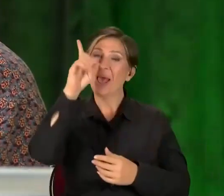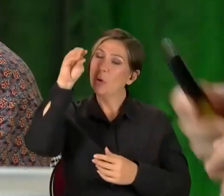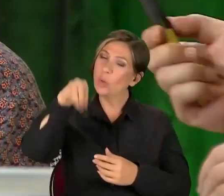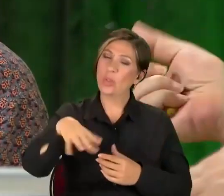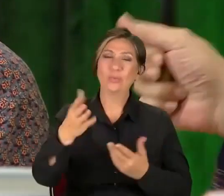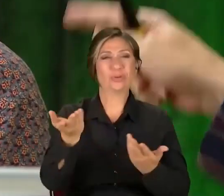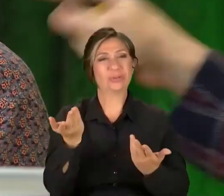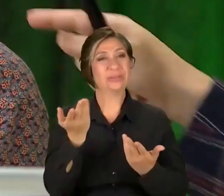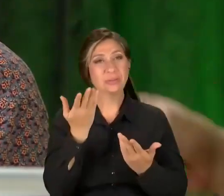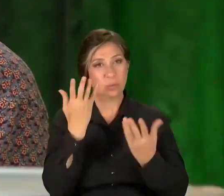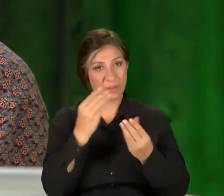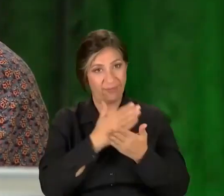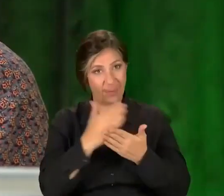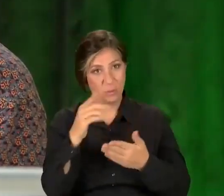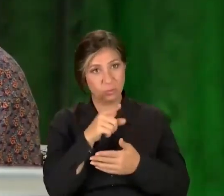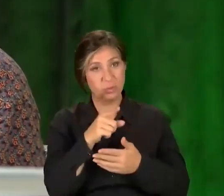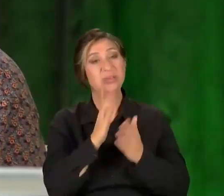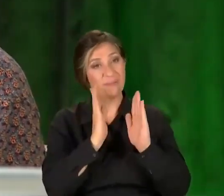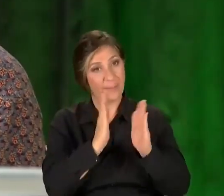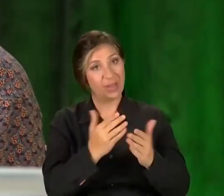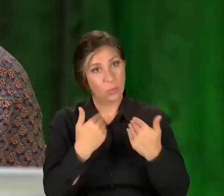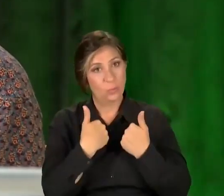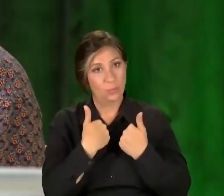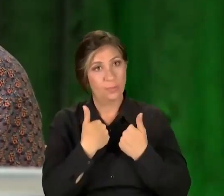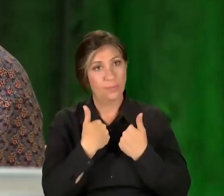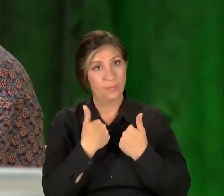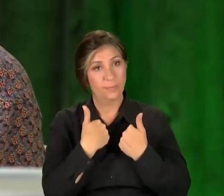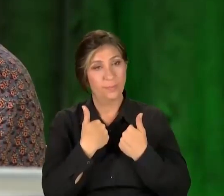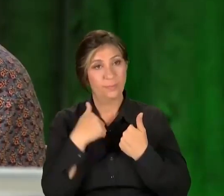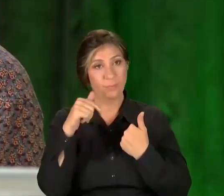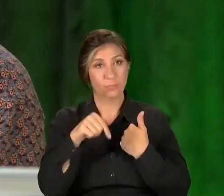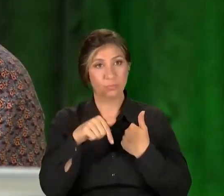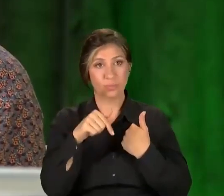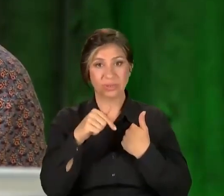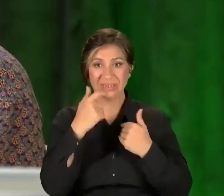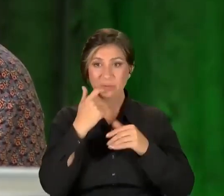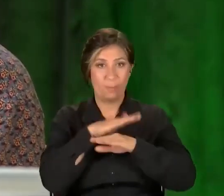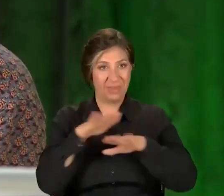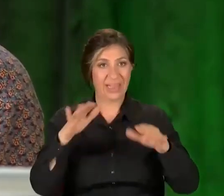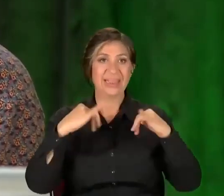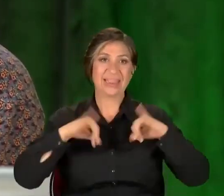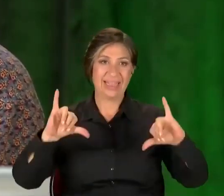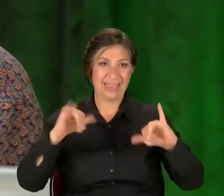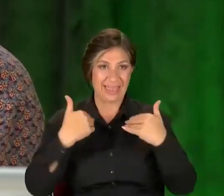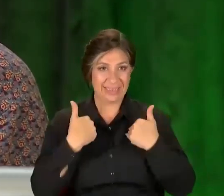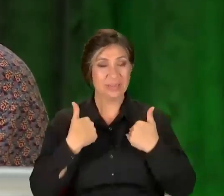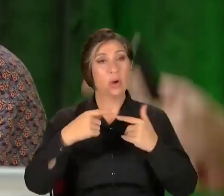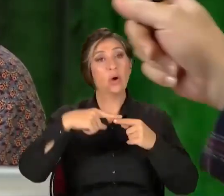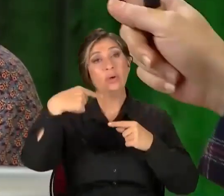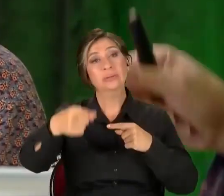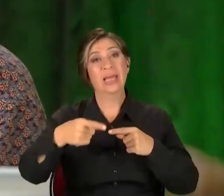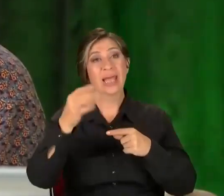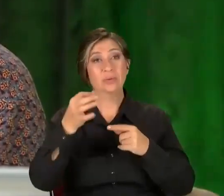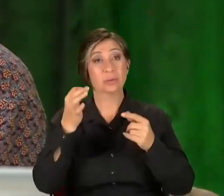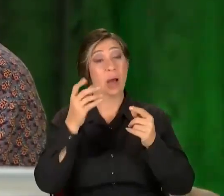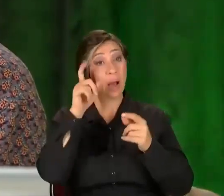Allah'ın bir kulları. Peki ne oldu, devam ediyor musun? Devam ediyorum. İşte bu sezon bitti, şimdi tatildeyiz. Önümüzdeki sene ama devam